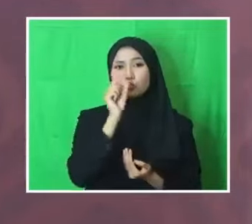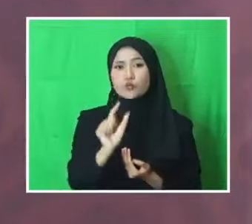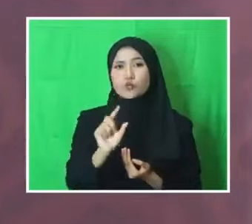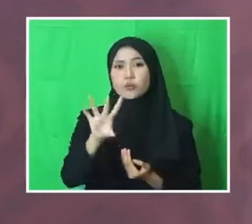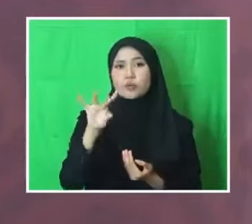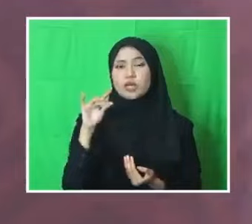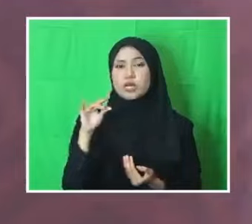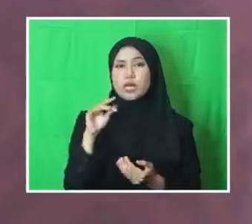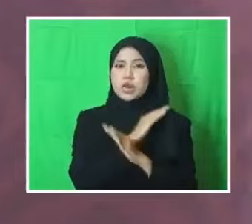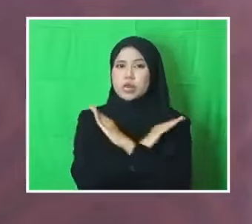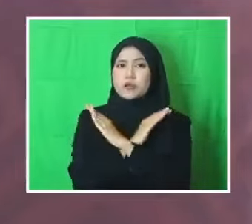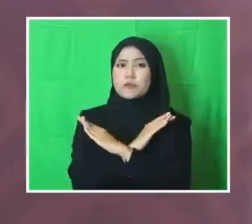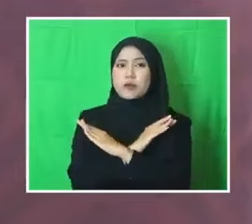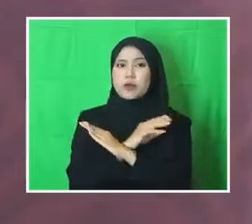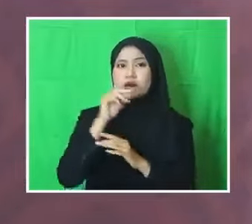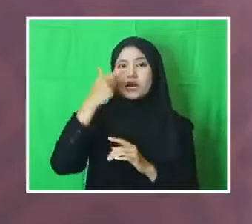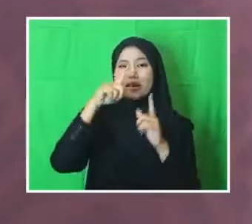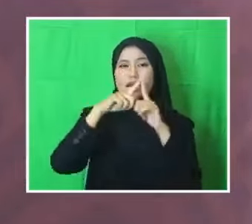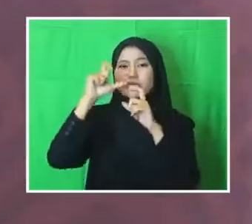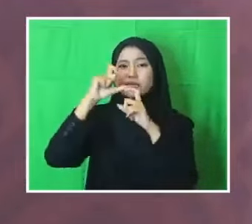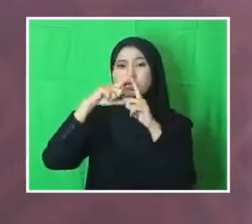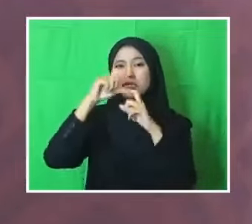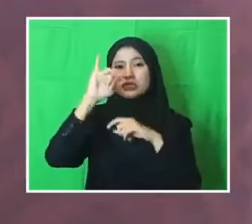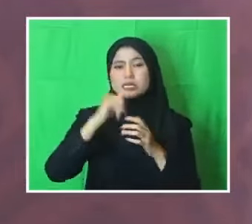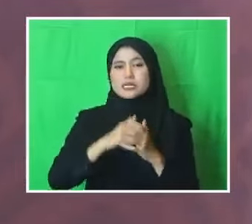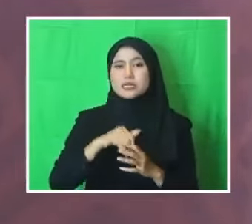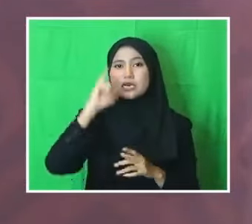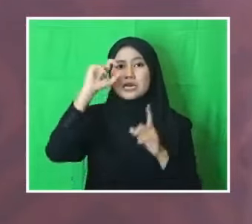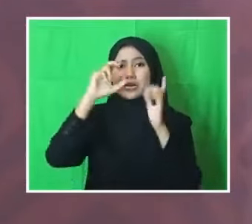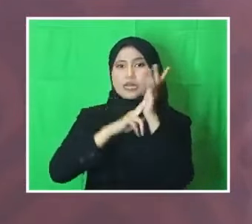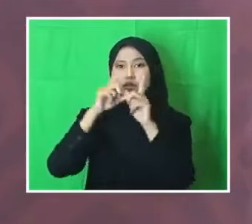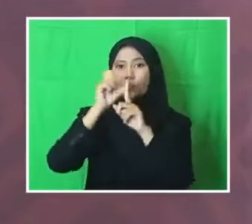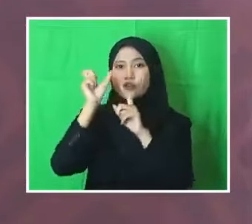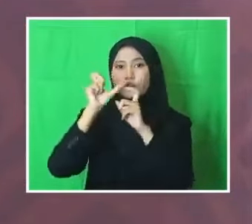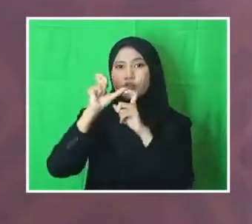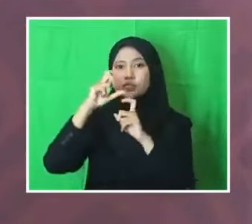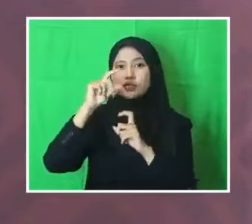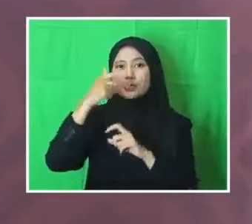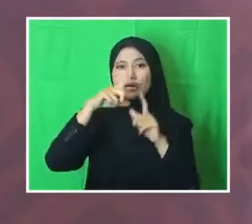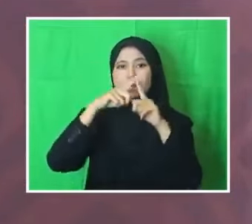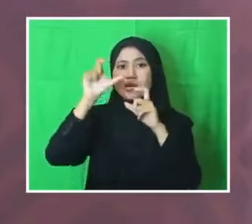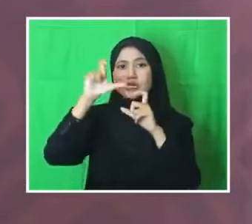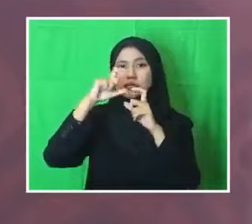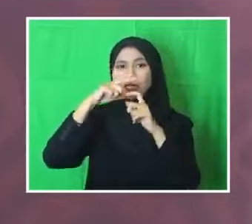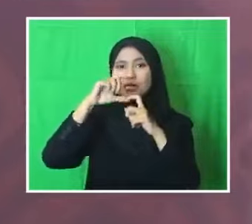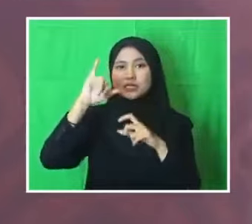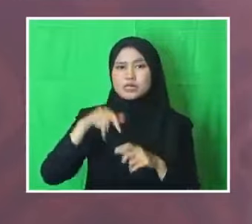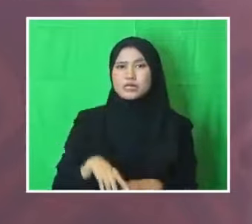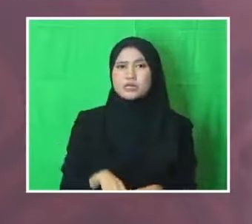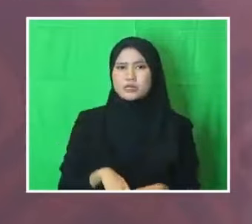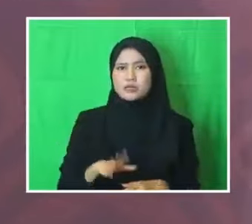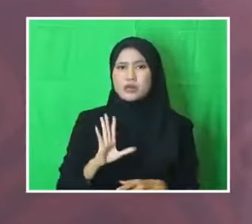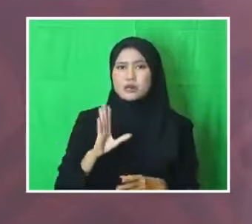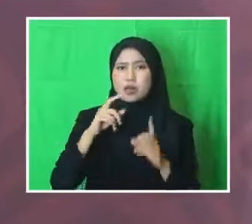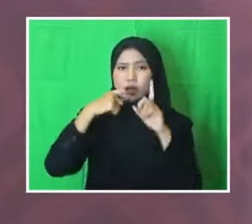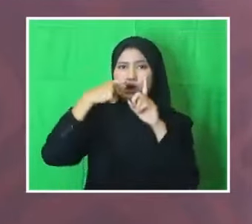tanpa mengalami industrialisasi industrialisasi ini tidak identik dengan peningkatan